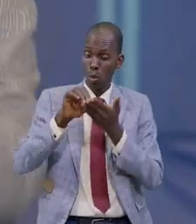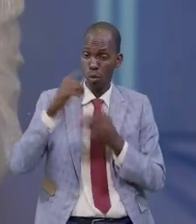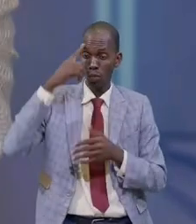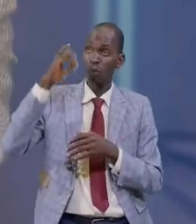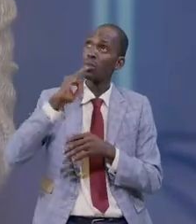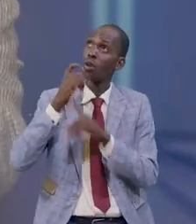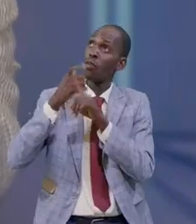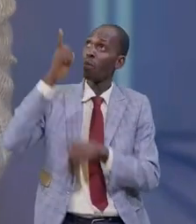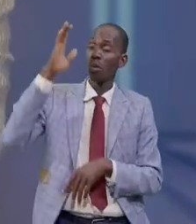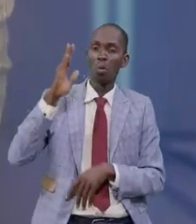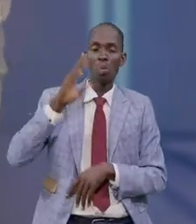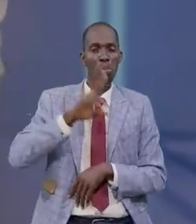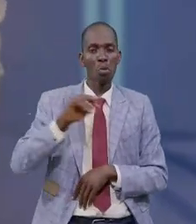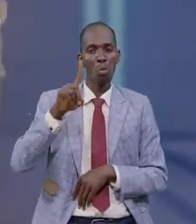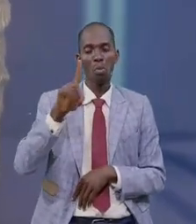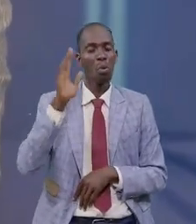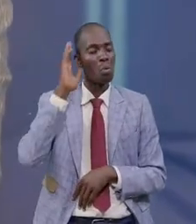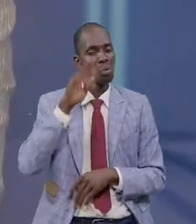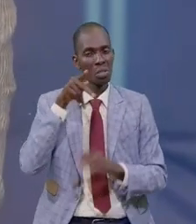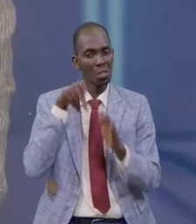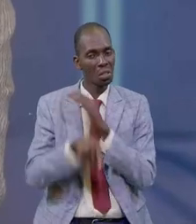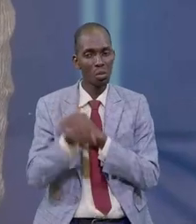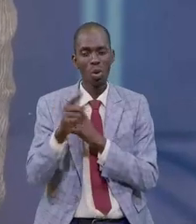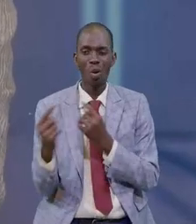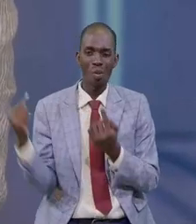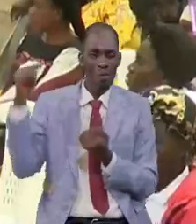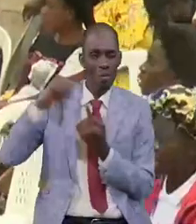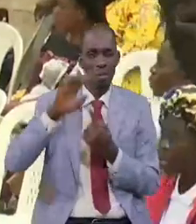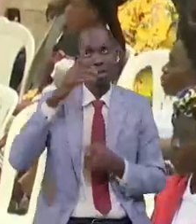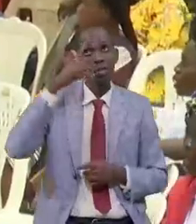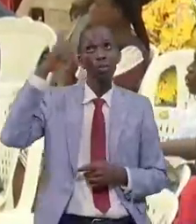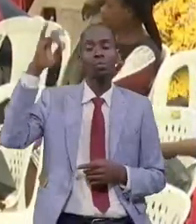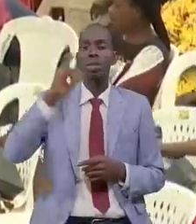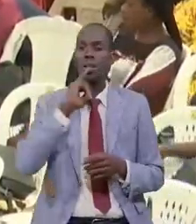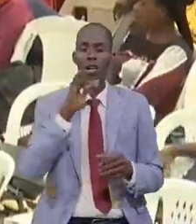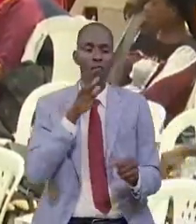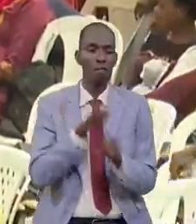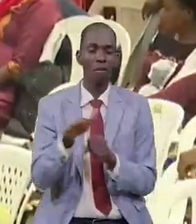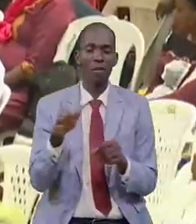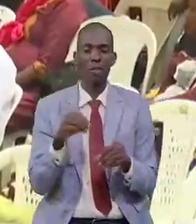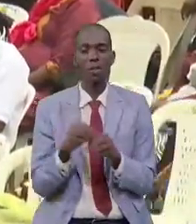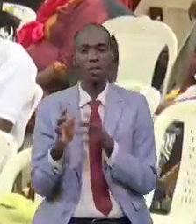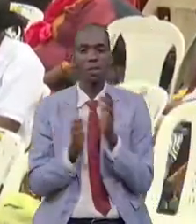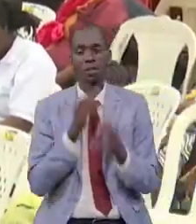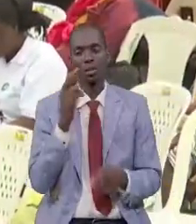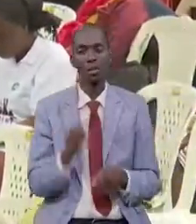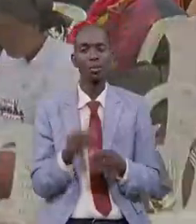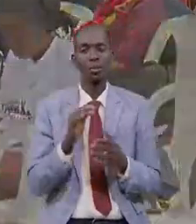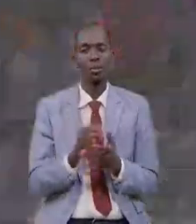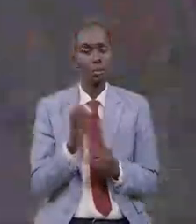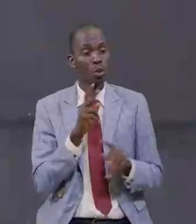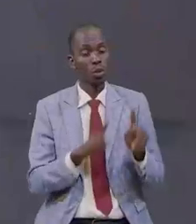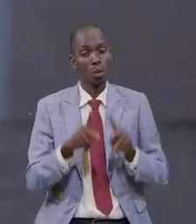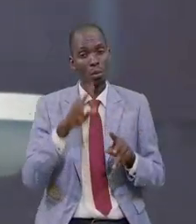personne ne peut vous tuer à moins que le rêve ne s'accomplisse alors ils ont